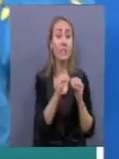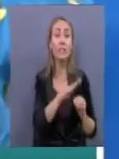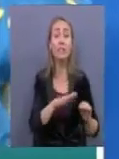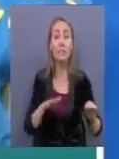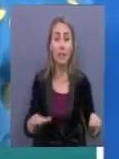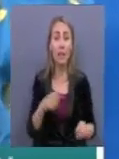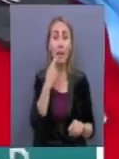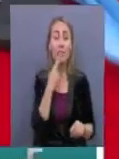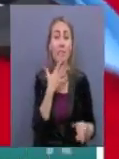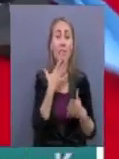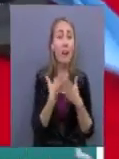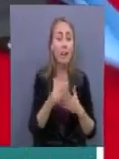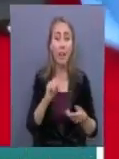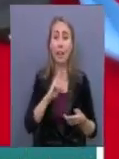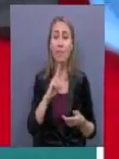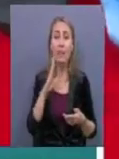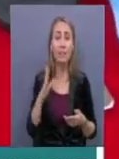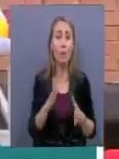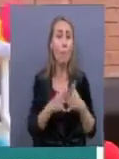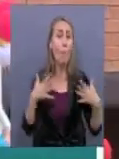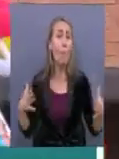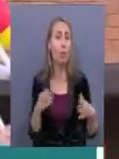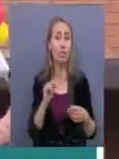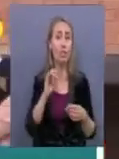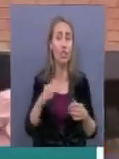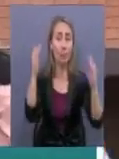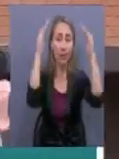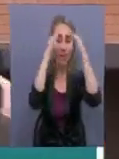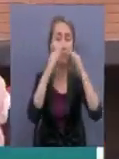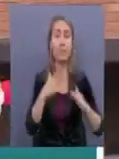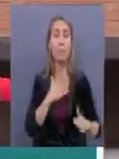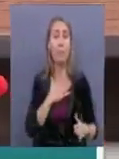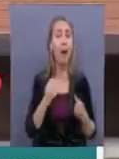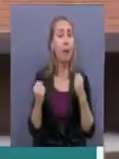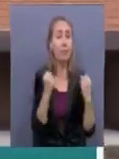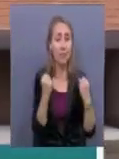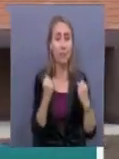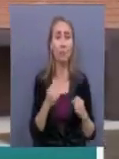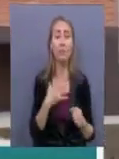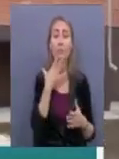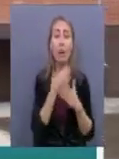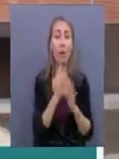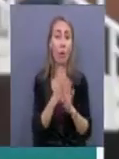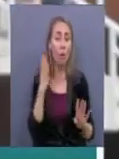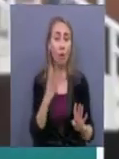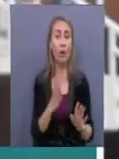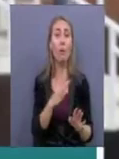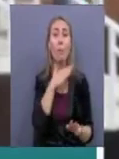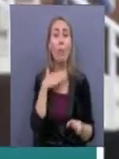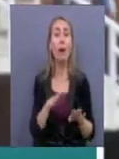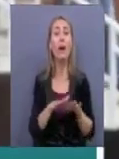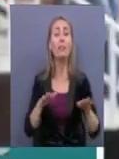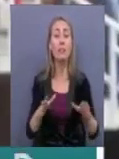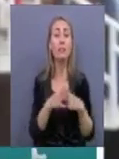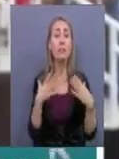бойы кезекте тұрған азаматтардың әлеуметтік жағдайы ескерілді. Олардың қатарында 10 баланың анасы Светлана Қадырханқызы да бар. 14 жыл